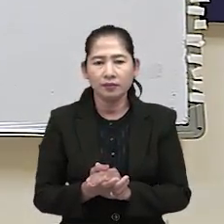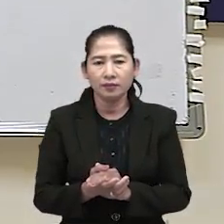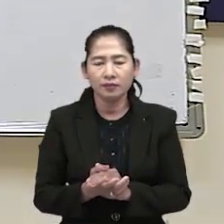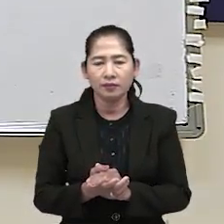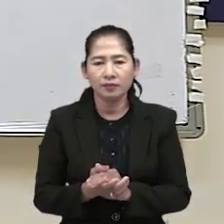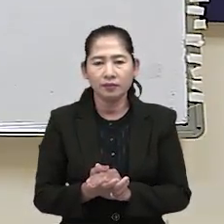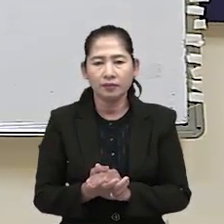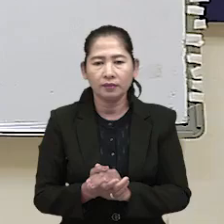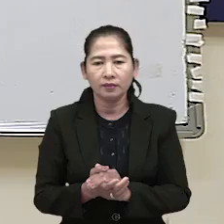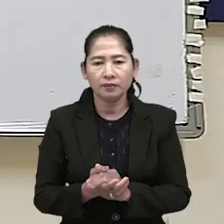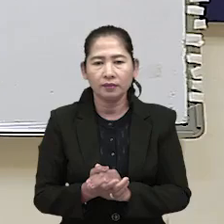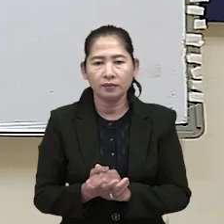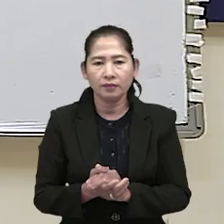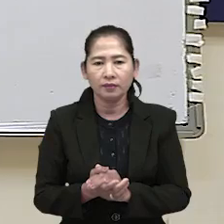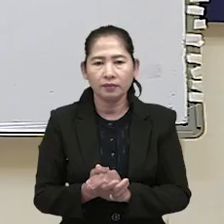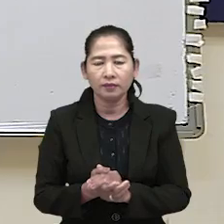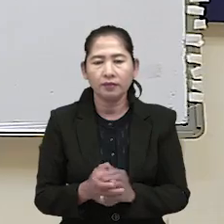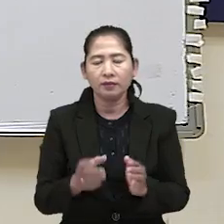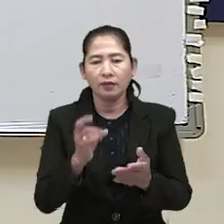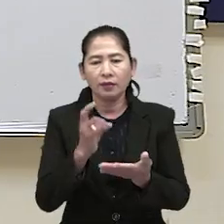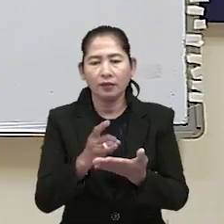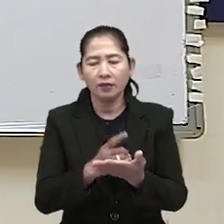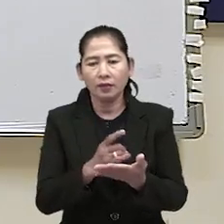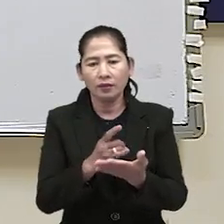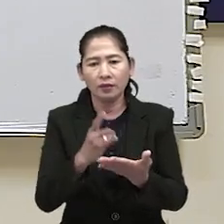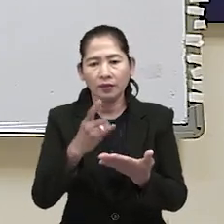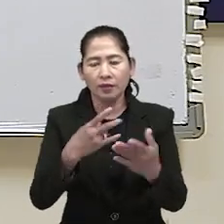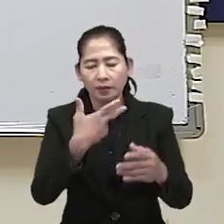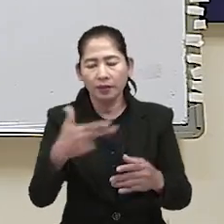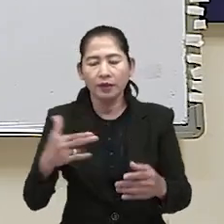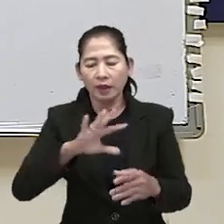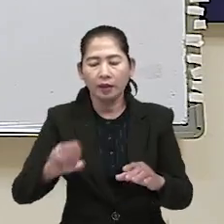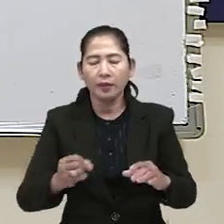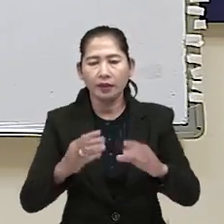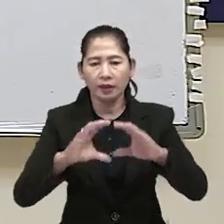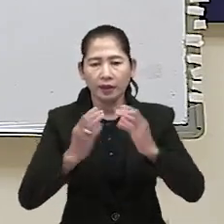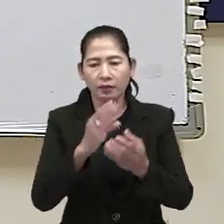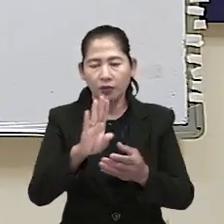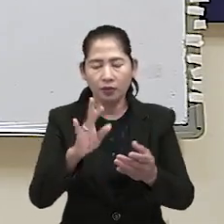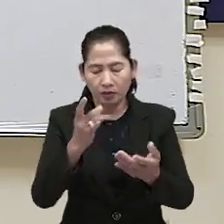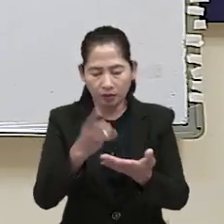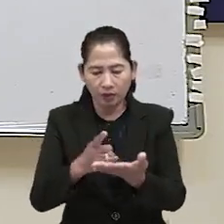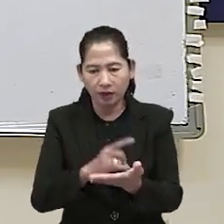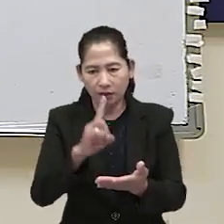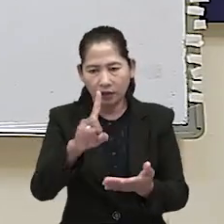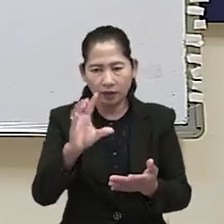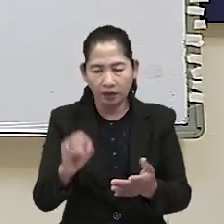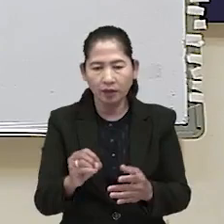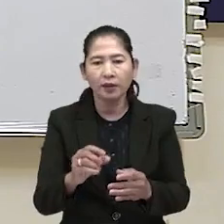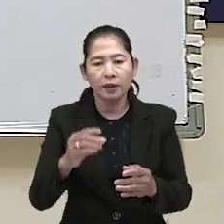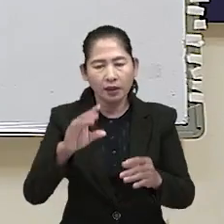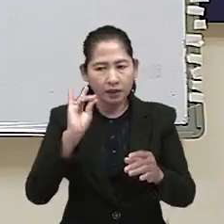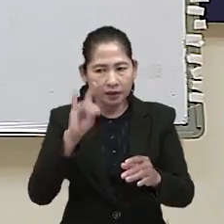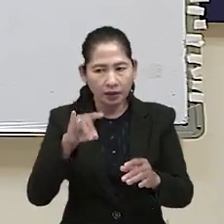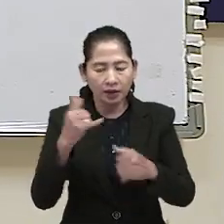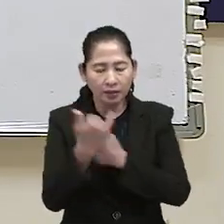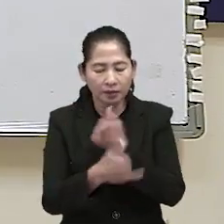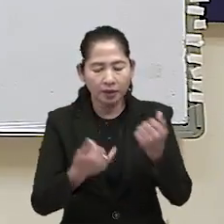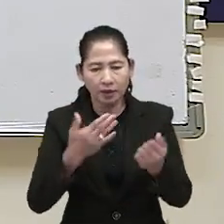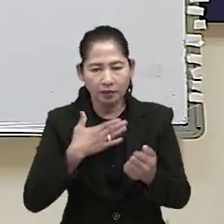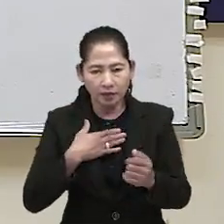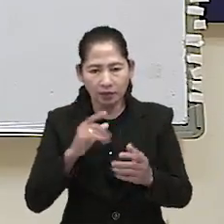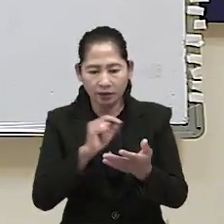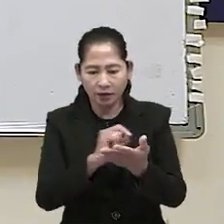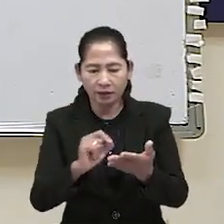Tà, chú mươi nè cửu con. Một bữa chiếc phía xa khám ai thân ạ tị bốn, mê riêng tị đóp, sát nơ bật tê dương xóm nề. Chẳng thằng ngày ní, nè